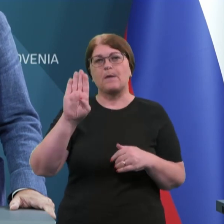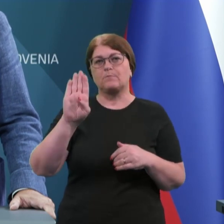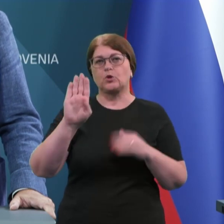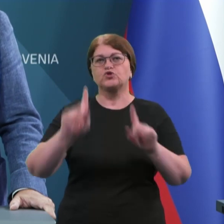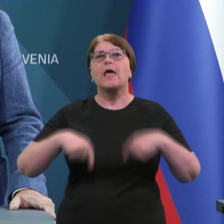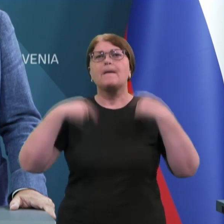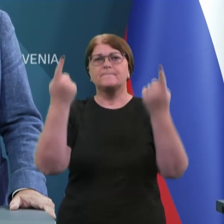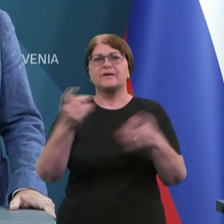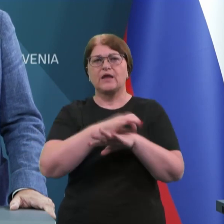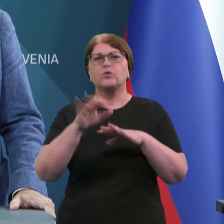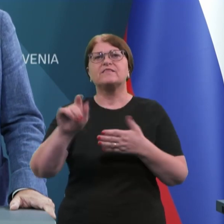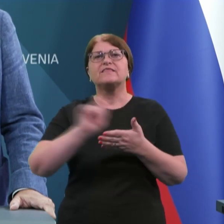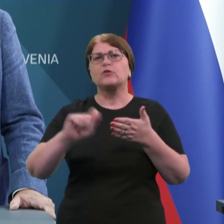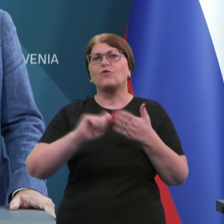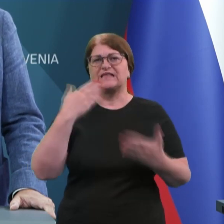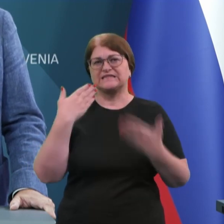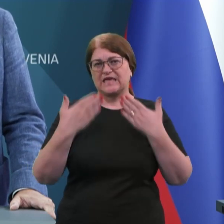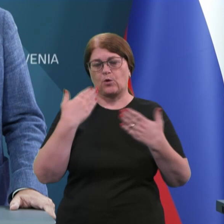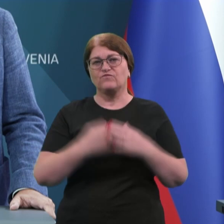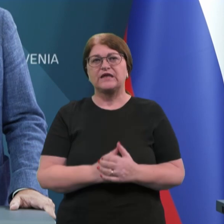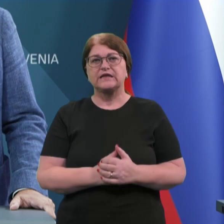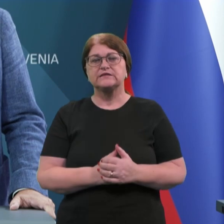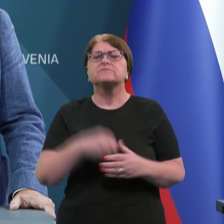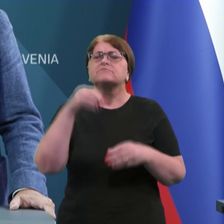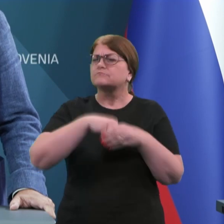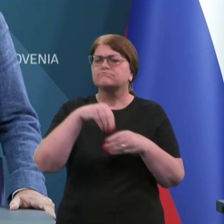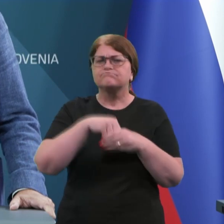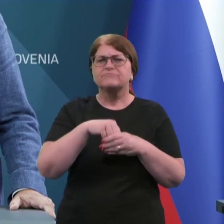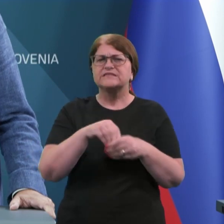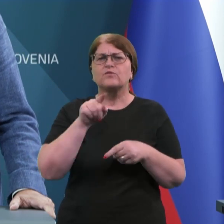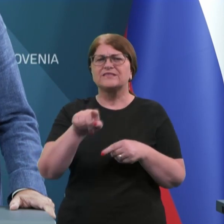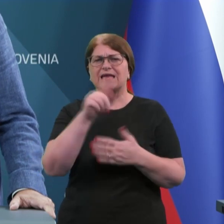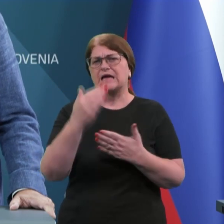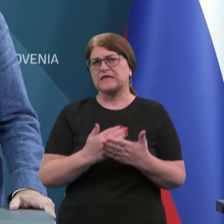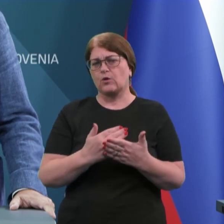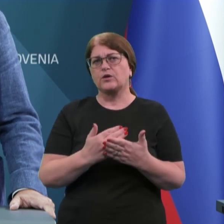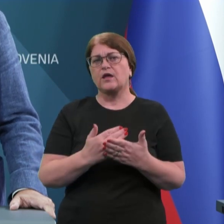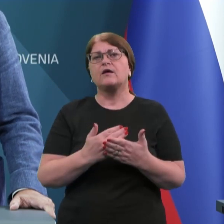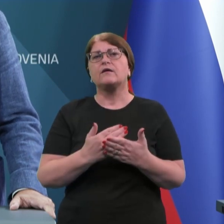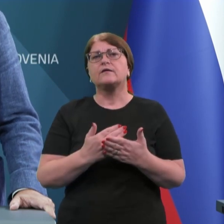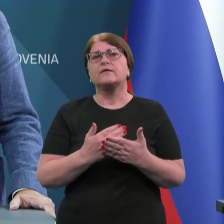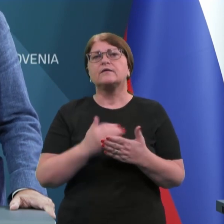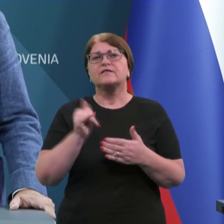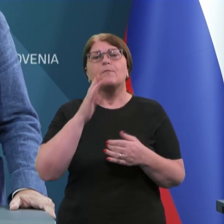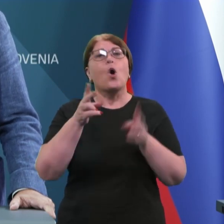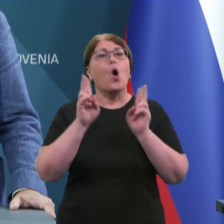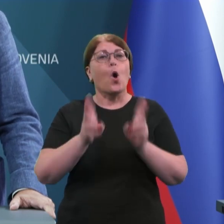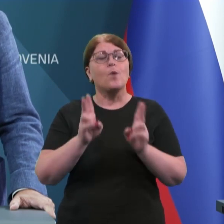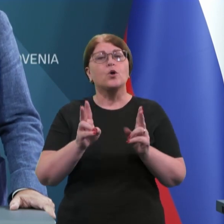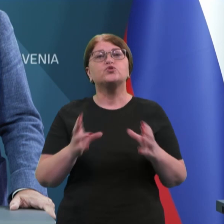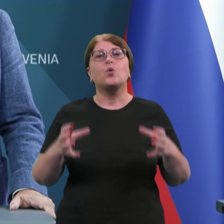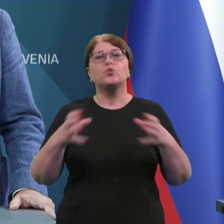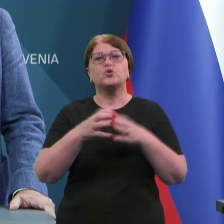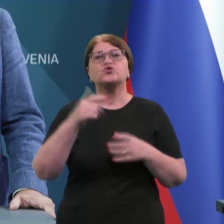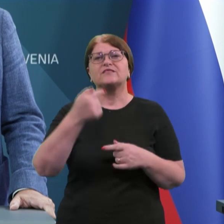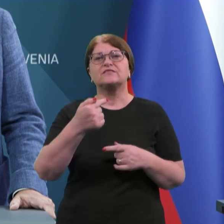prihodni teden na novinarski konferenci. Bistvo pa tega zakona je, da bo omogočal družbi ta